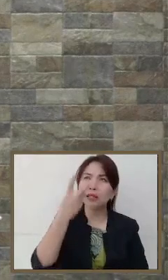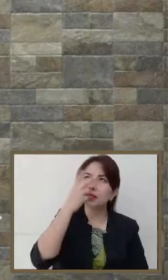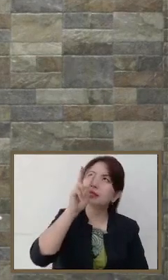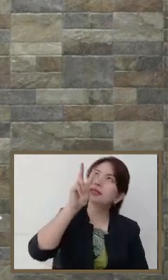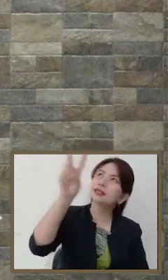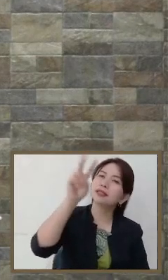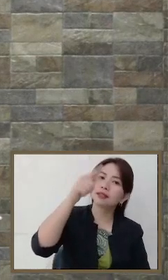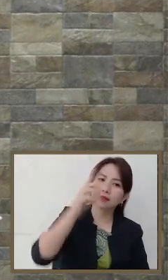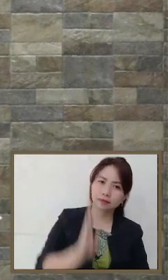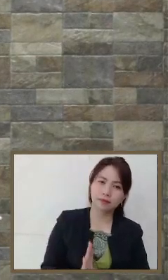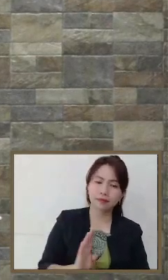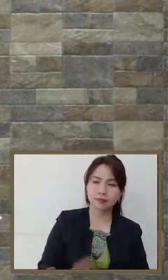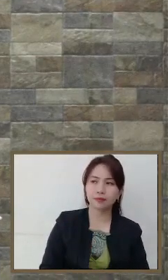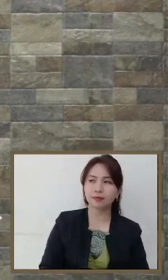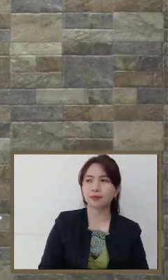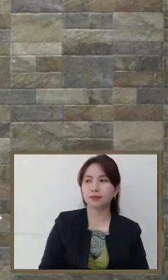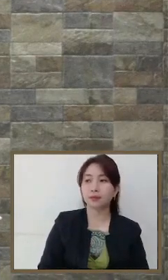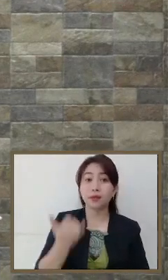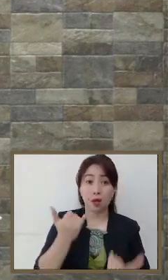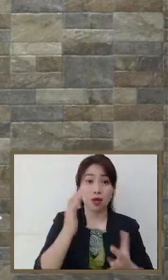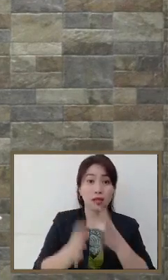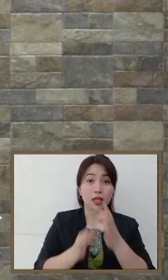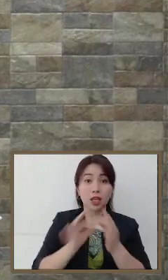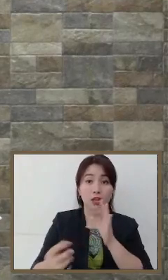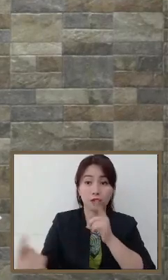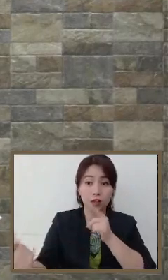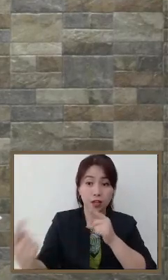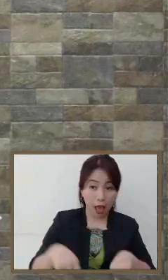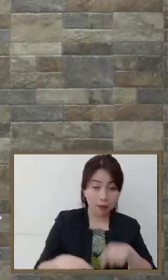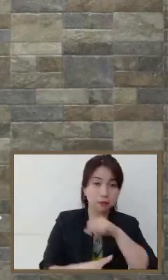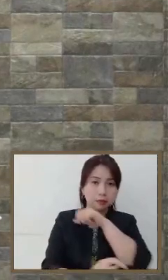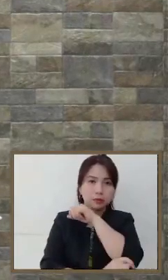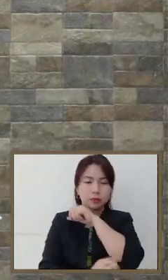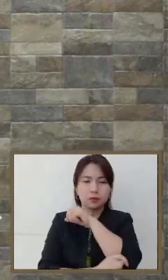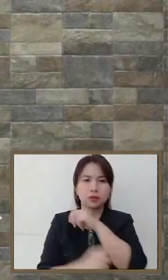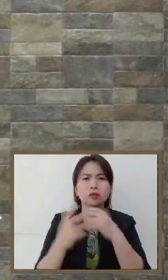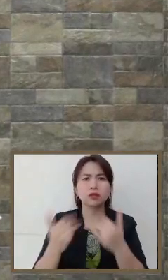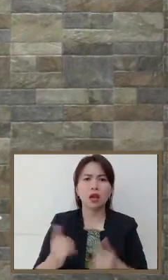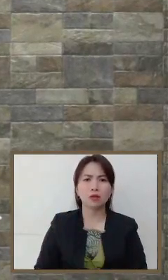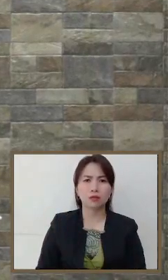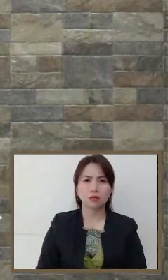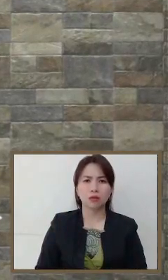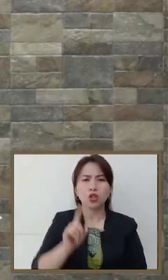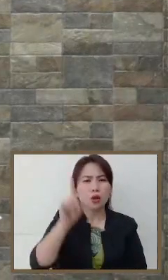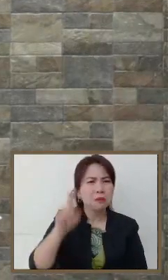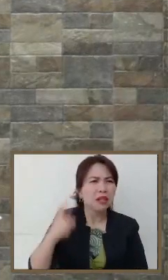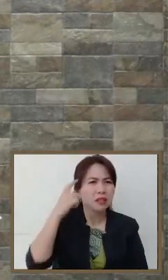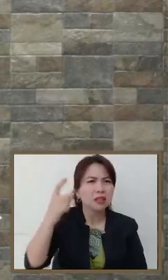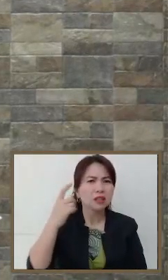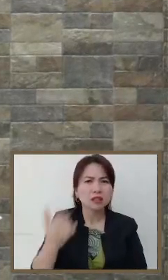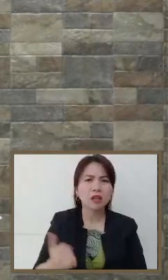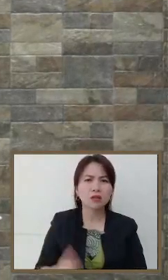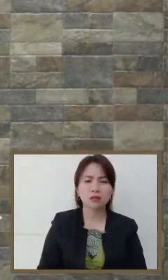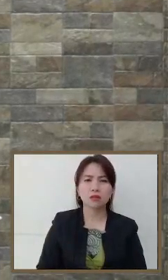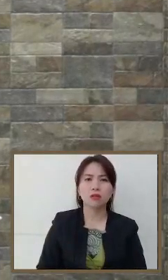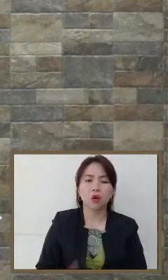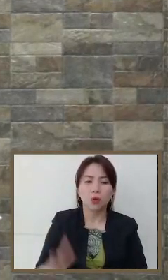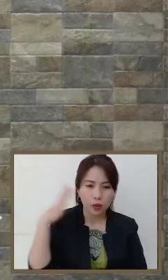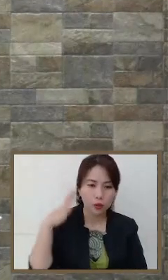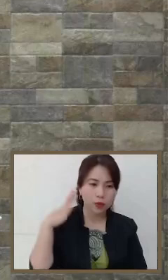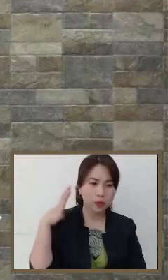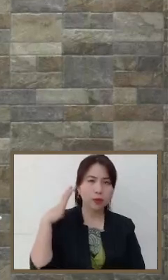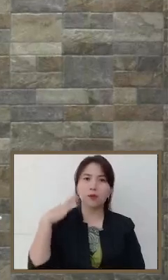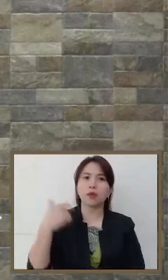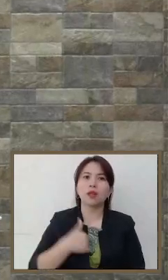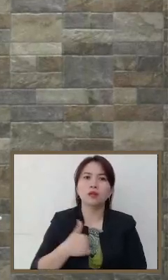diyos pag nagpop up ang temptation Nakikita mo pa kaagad Teka lang ang diyos ko o pag gumawa ka ng temptation yan na